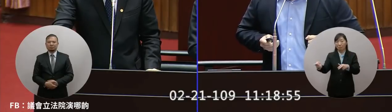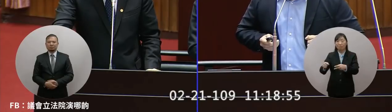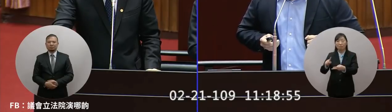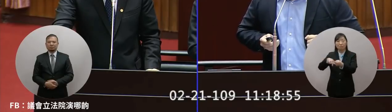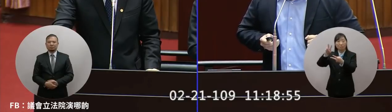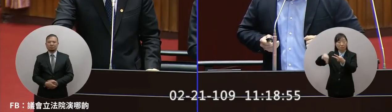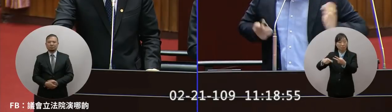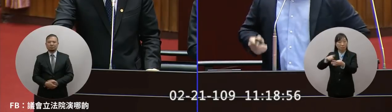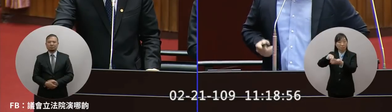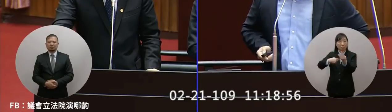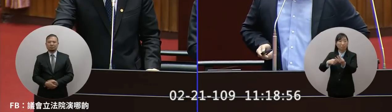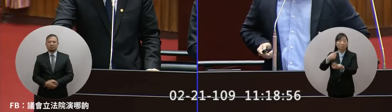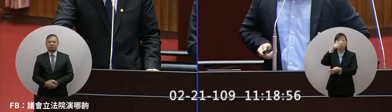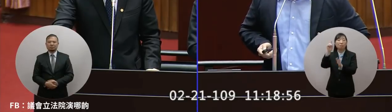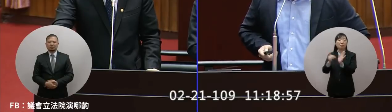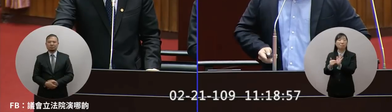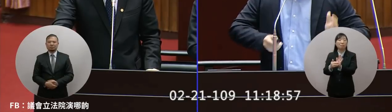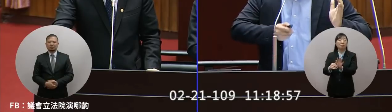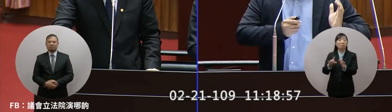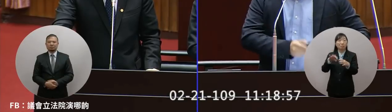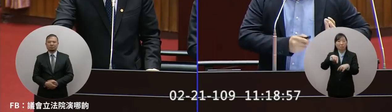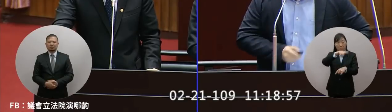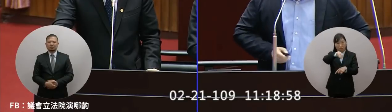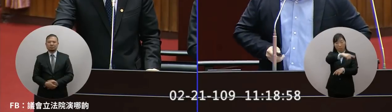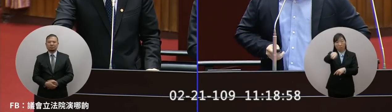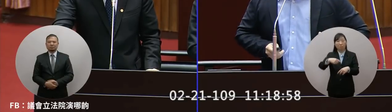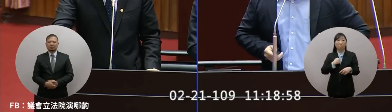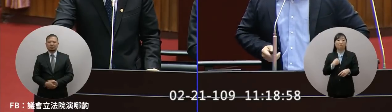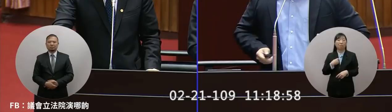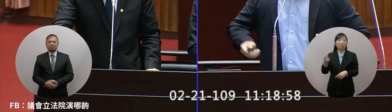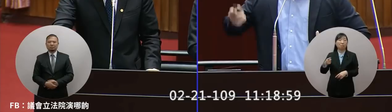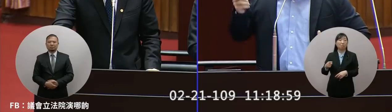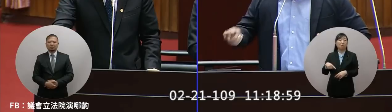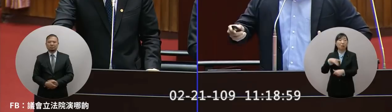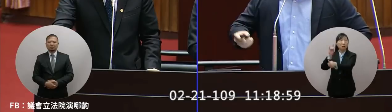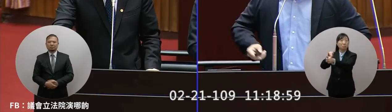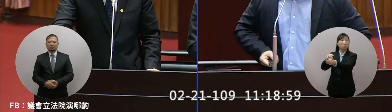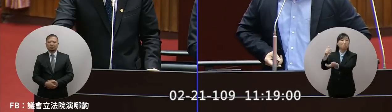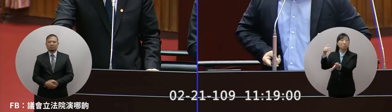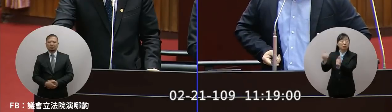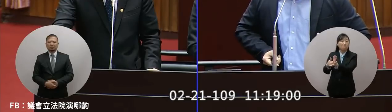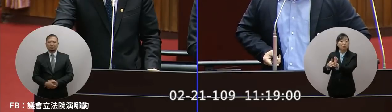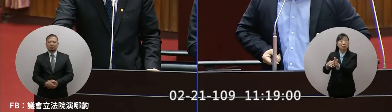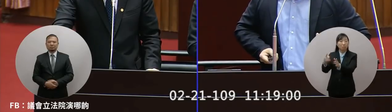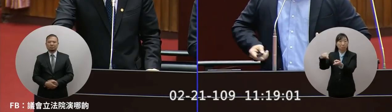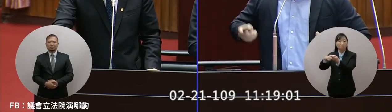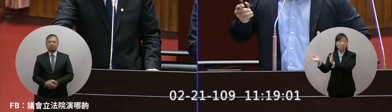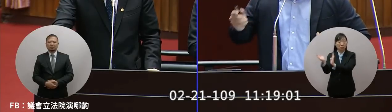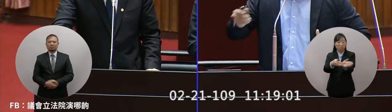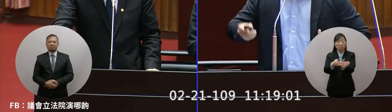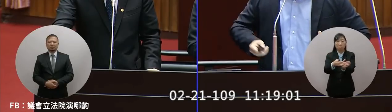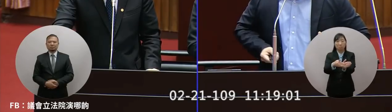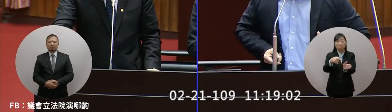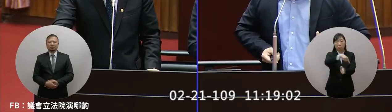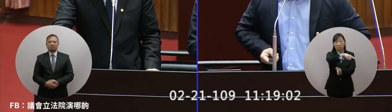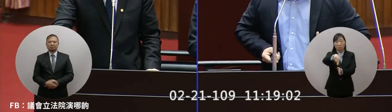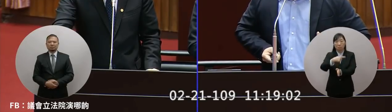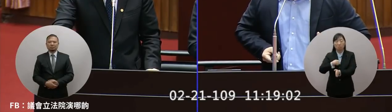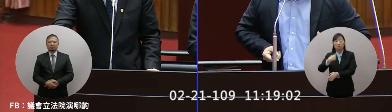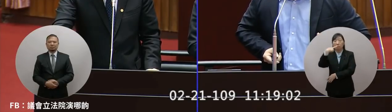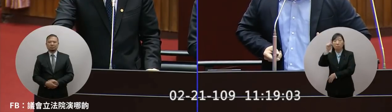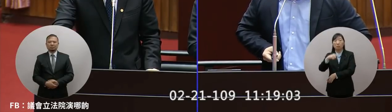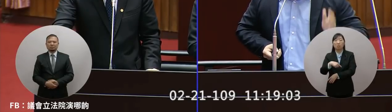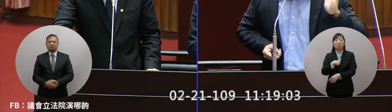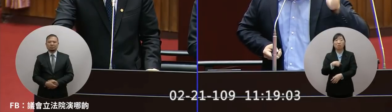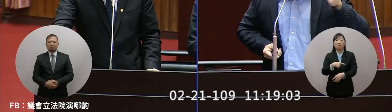起诉了嘛，好，那大家都很清楚的啊，你被骗了这么多钱，你怎么不去对他提起这个刑事的附带